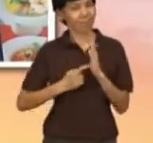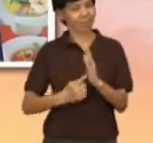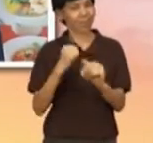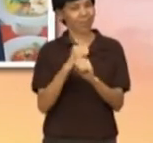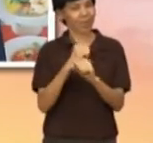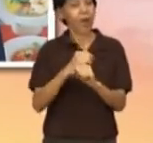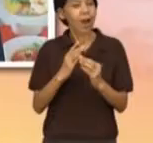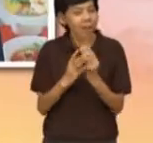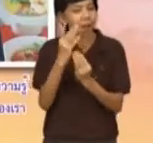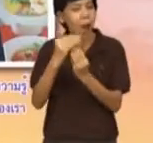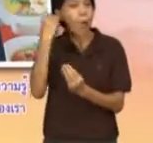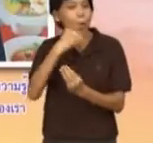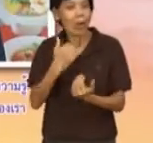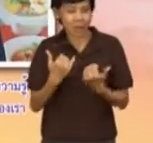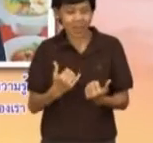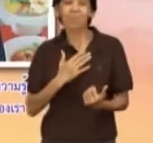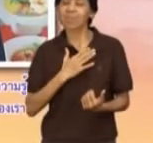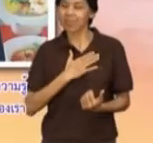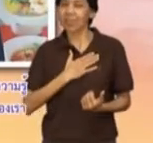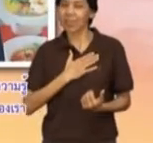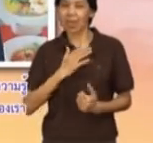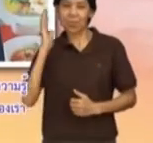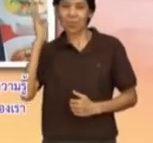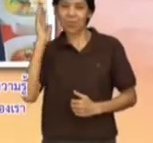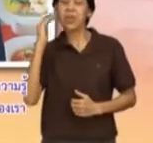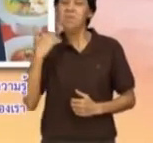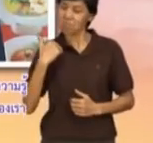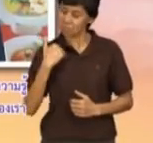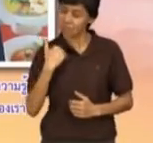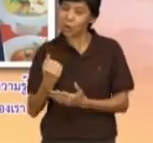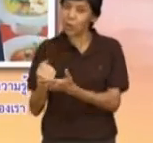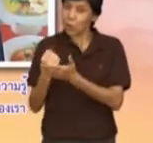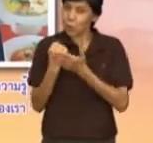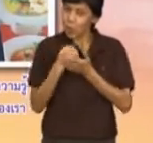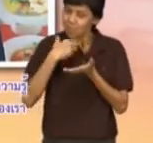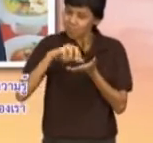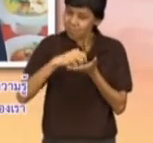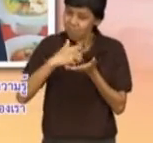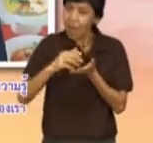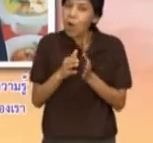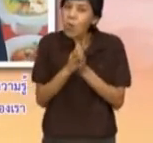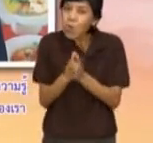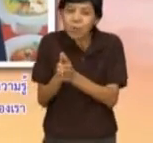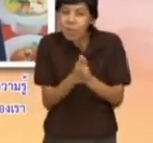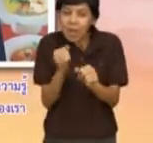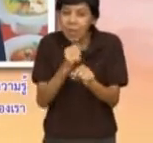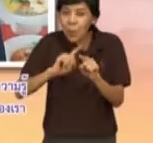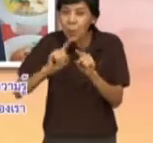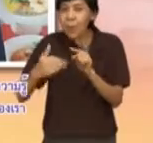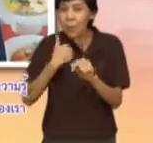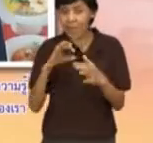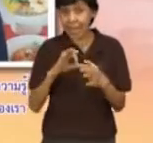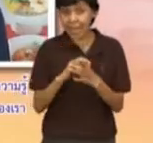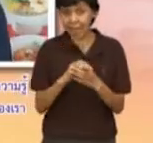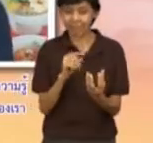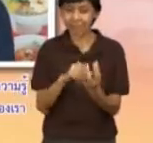อกันทุกๆสัปดาห์เลยค่ะวันนี้ก็ขอขอบคุณวิทยากรที่เอื้อเฟื้อความรู้นะคะแล้วก็วิธีการทำห่อหมก